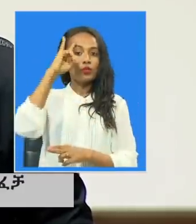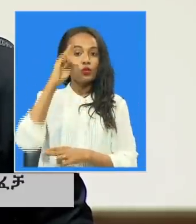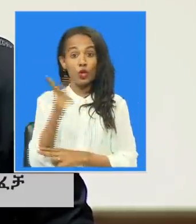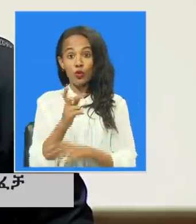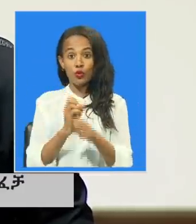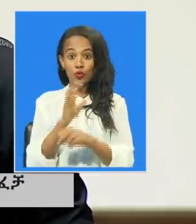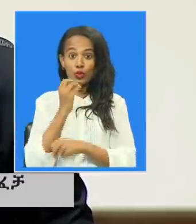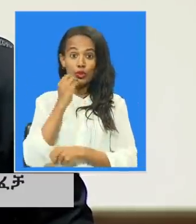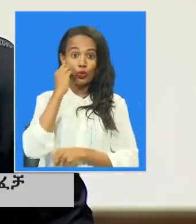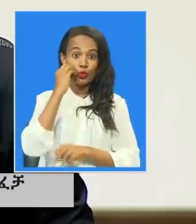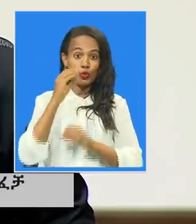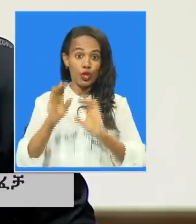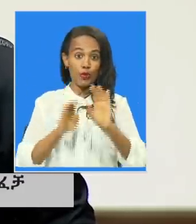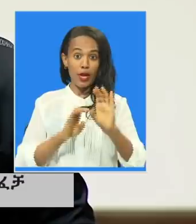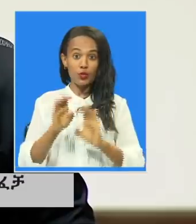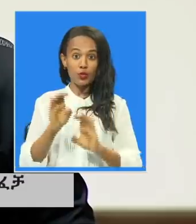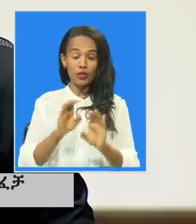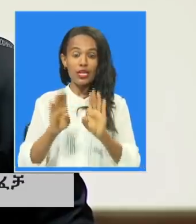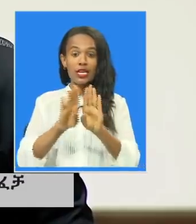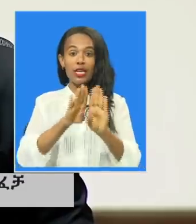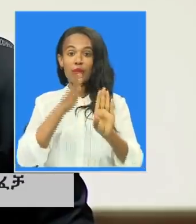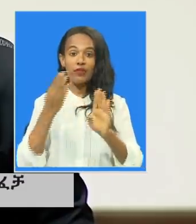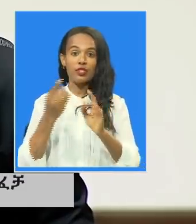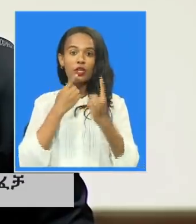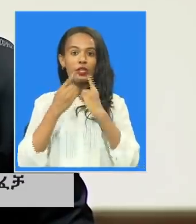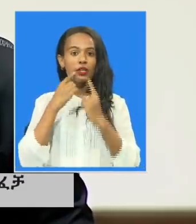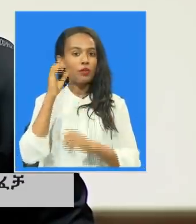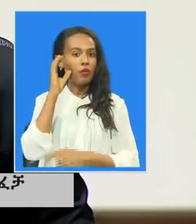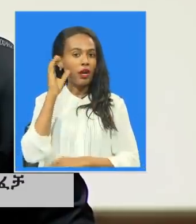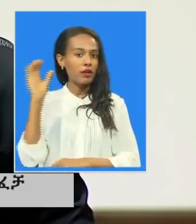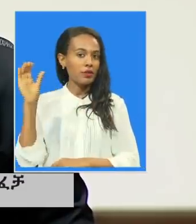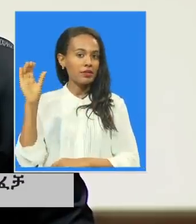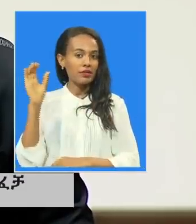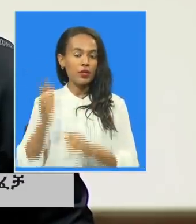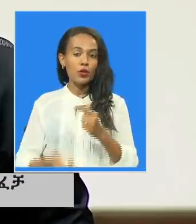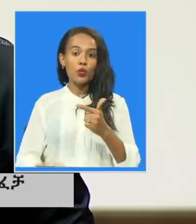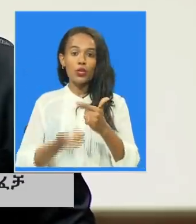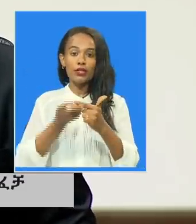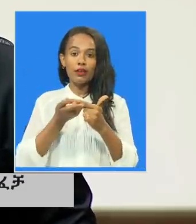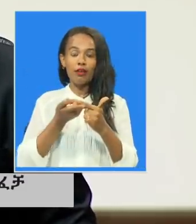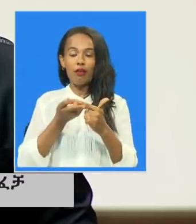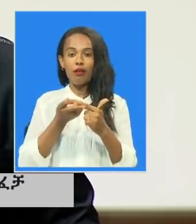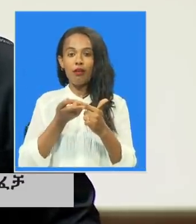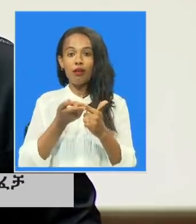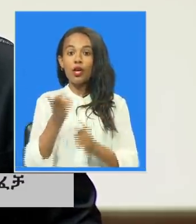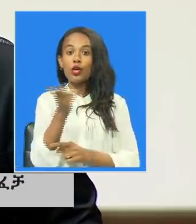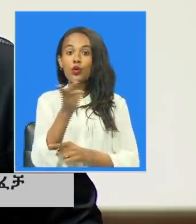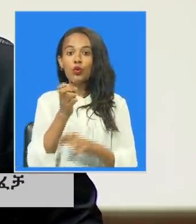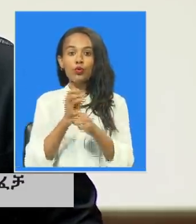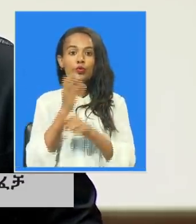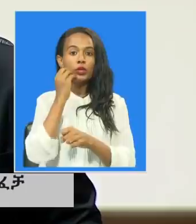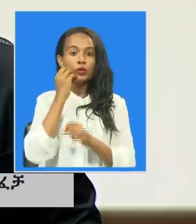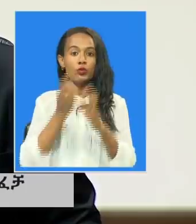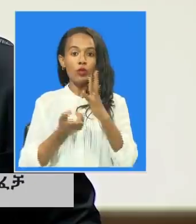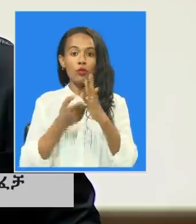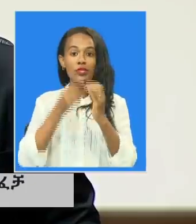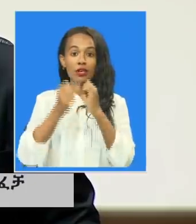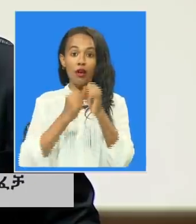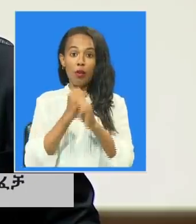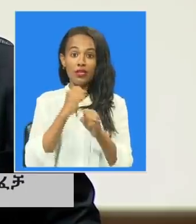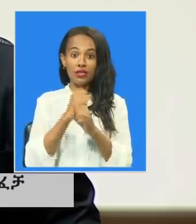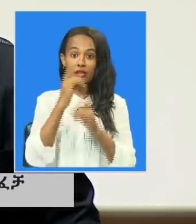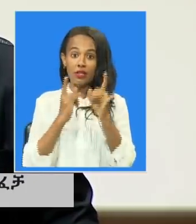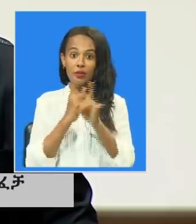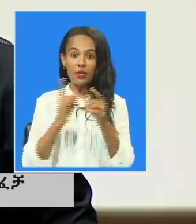ቤቶች የሚያደርጉትን የመክፈቻ ንግግር ማዳመጥ። ሁለተኛ፣ የሁለቱ ምክር ቤቶች አምስተኛ ዓመት የስራ ዘመን